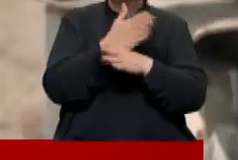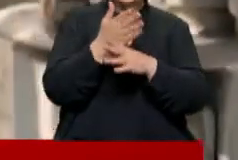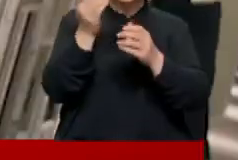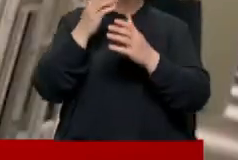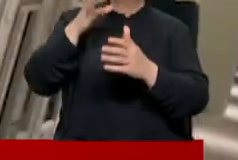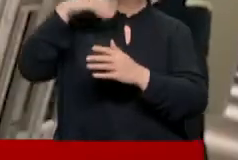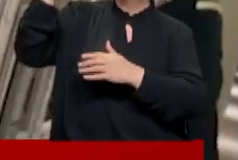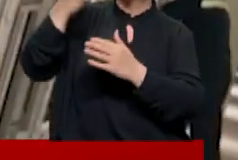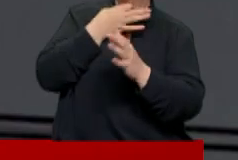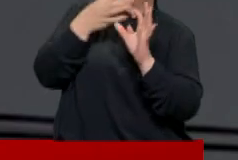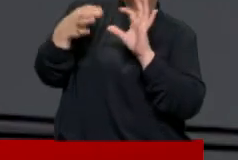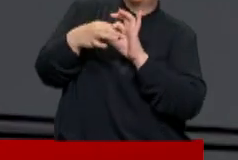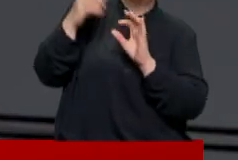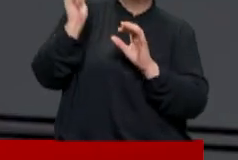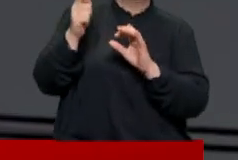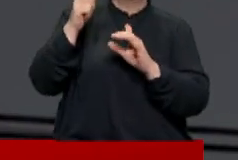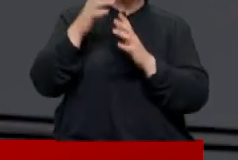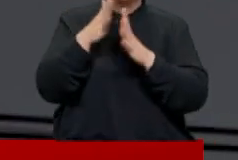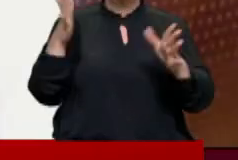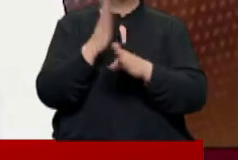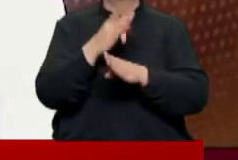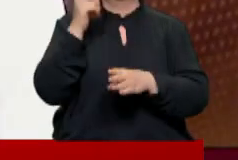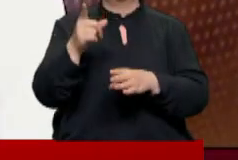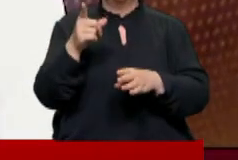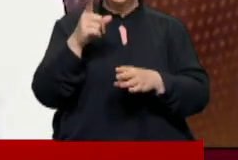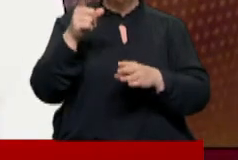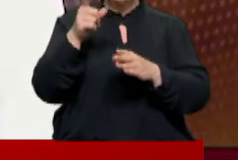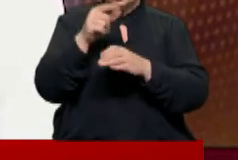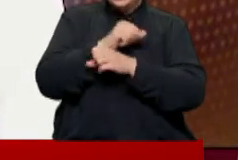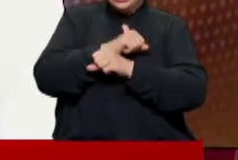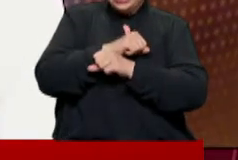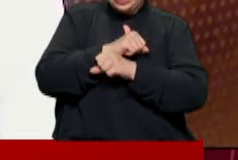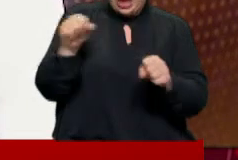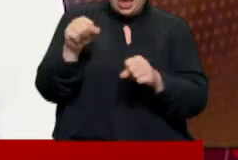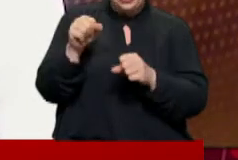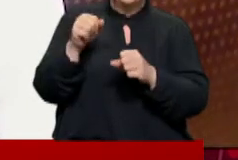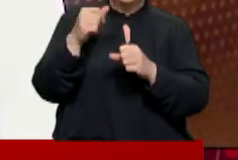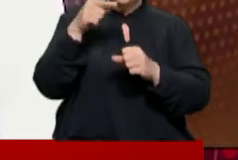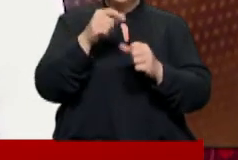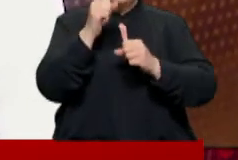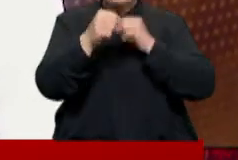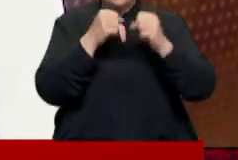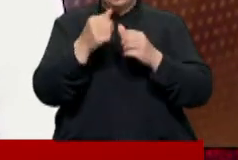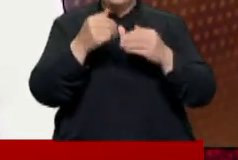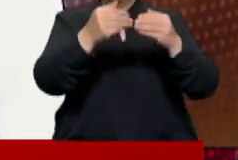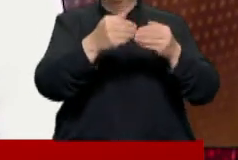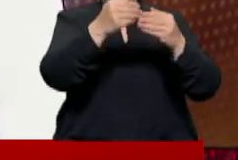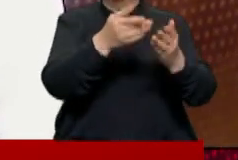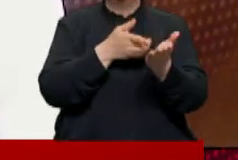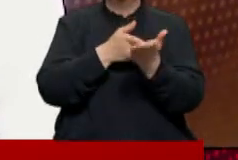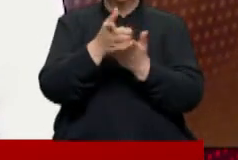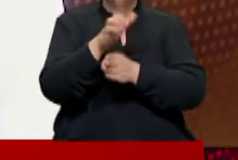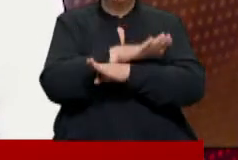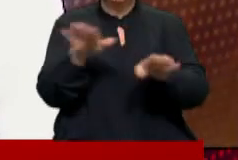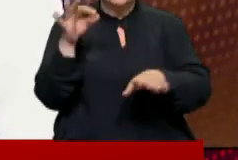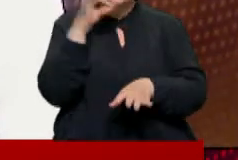alanda dışa bağımlı. Bu da cari açığın en büyük nedeni. Cari açığa dayanarak sanayileşmeyi öteledi. Tarımın ortadan